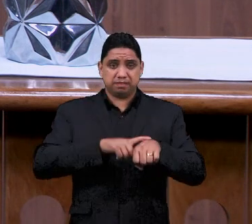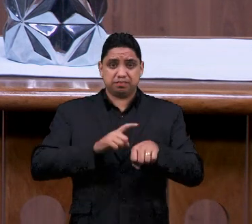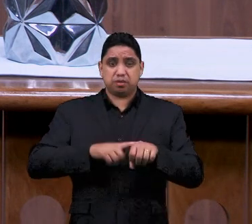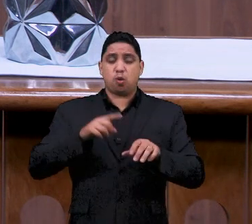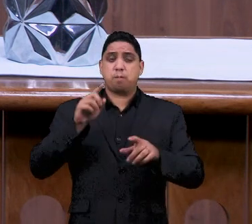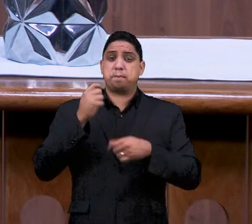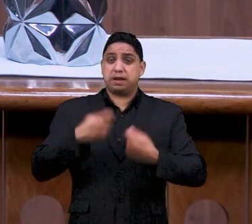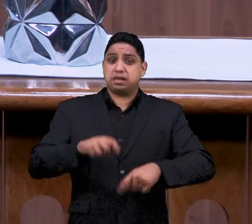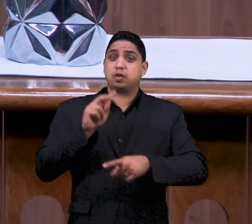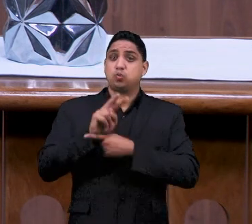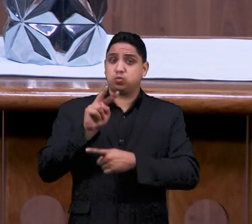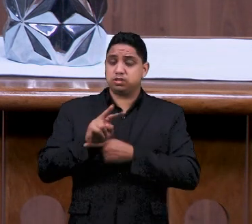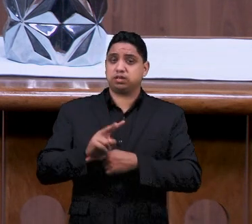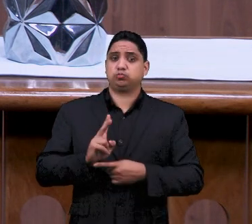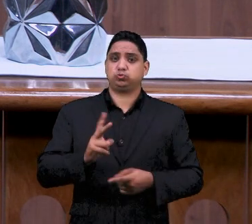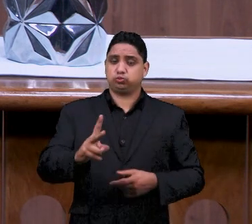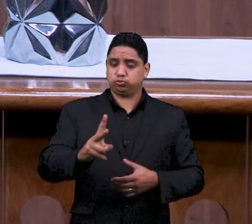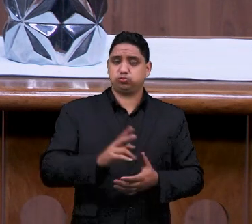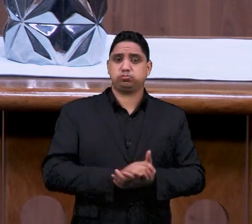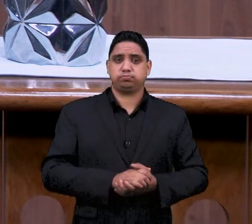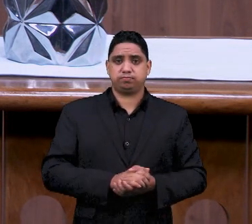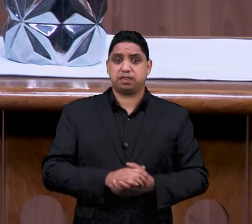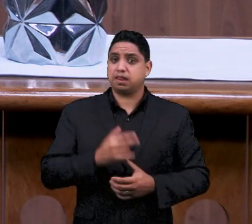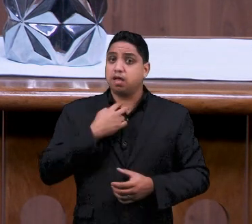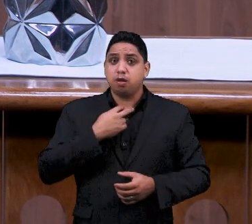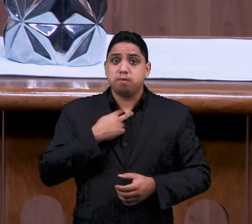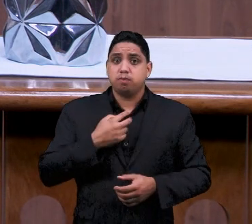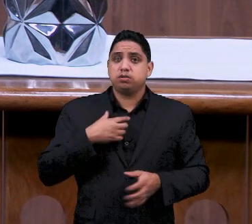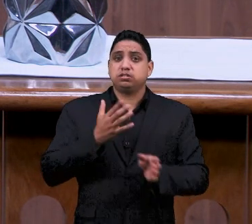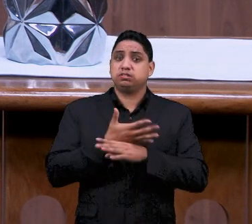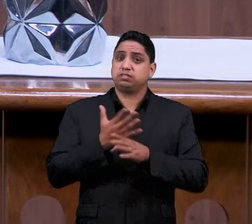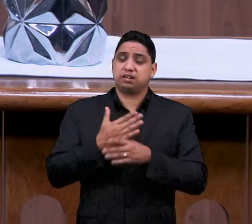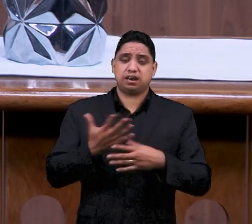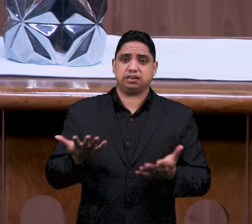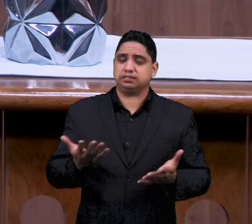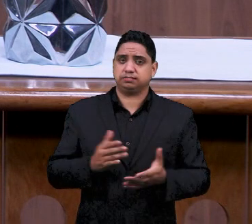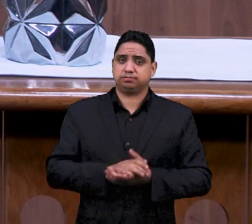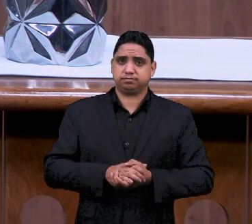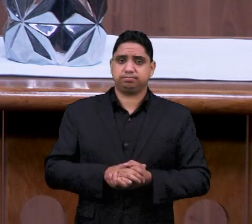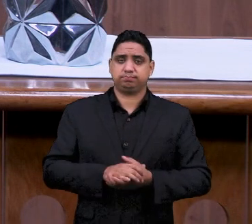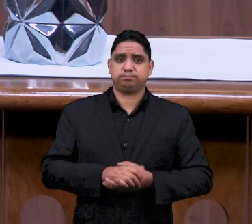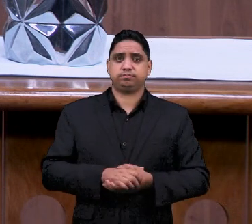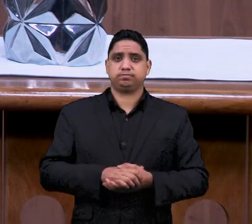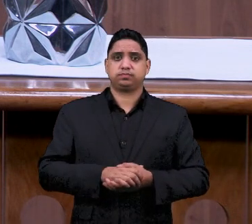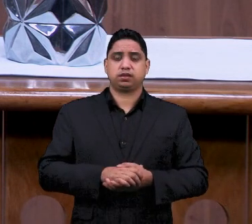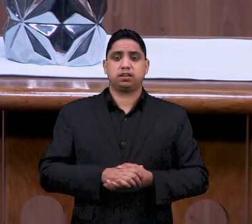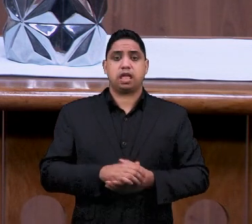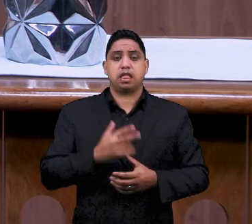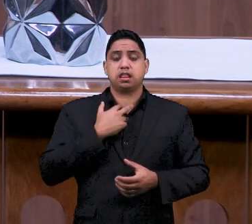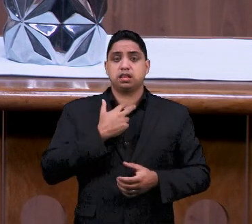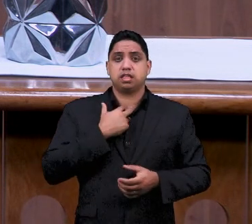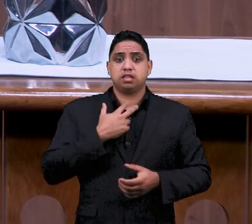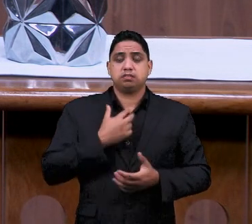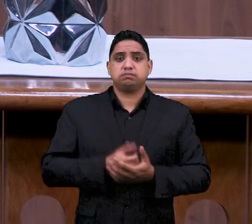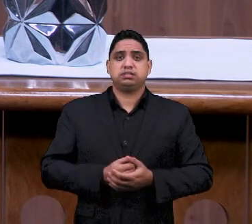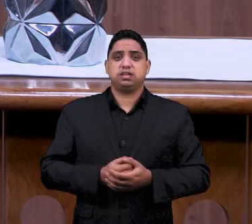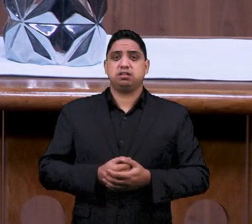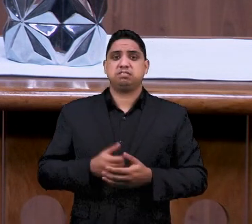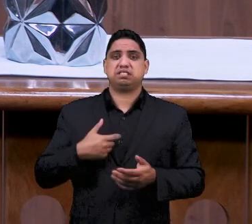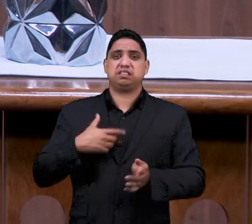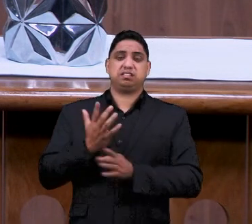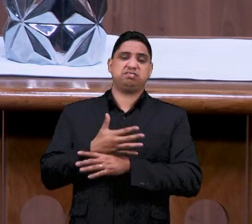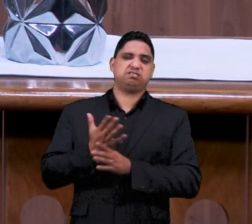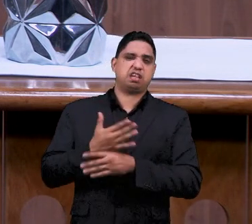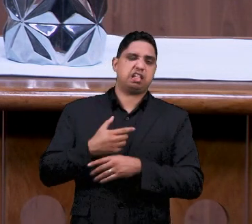soins ne peuvent pas laisser d'être amenés portés en considération. Nous ne pouvons pas négliger une réalité,